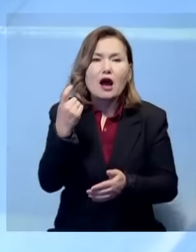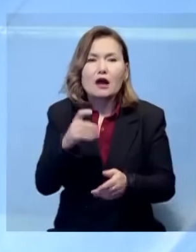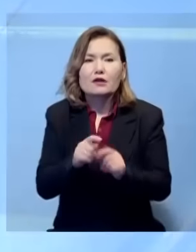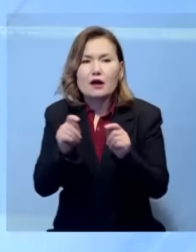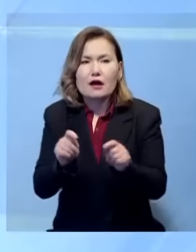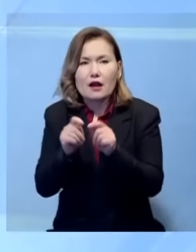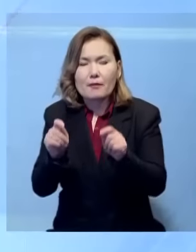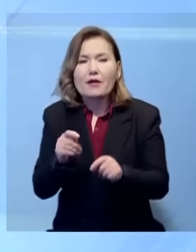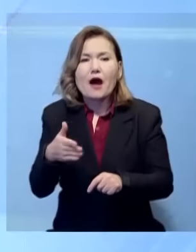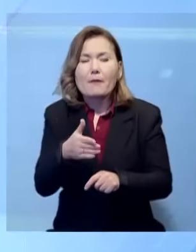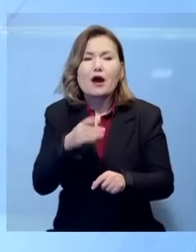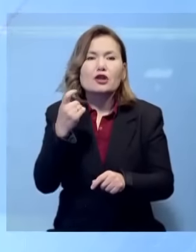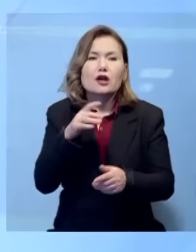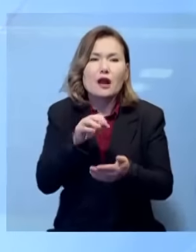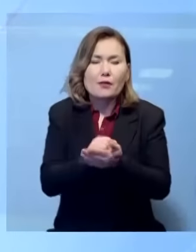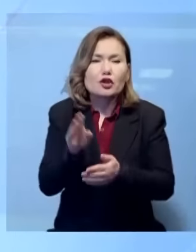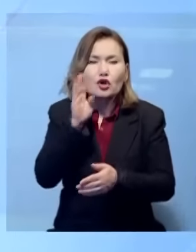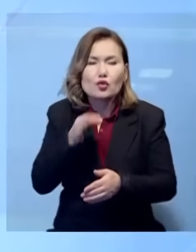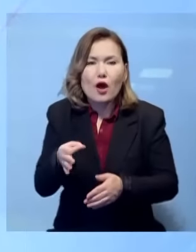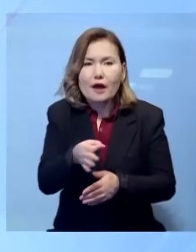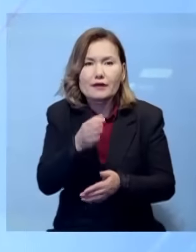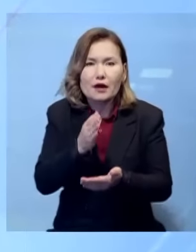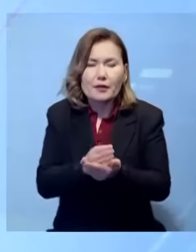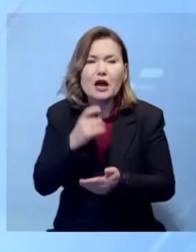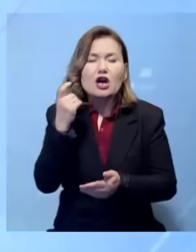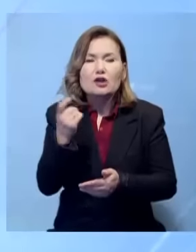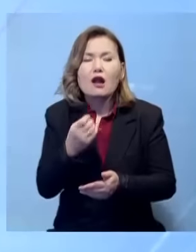балық шаруашылығымен айналысатын қанша су айдыны бар, шаруалар